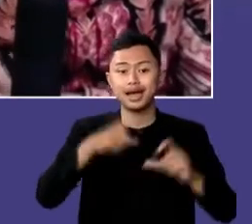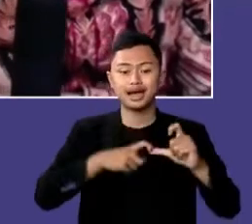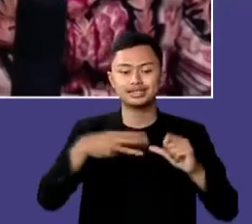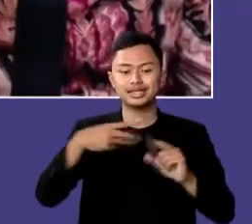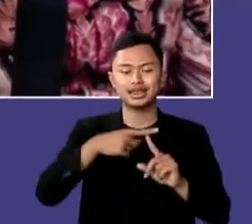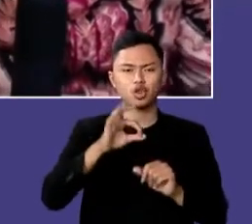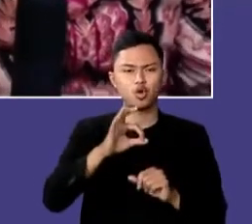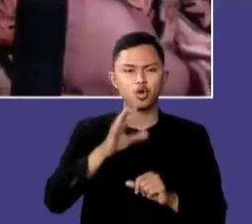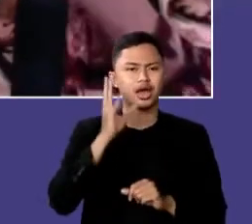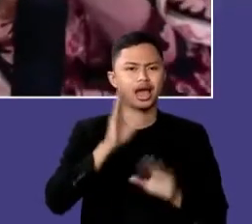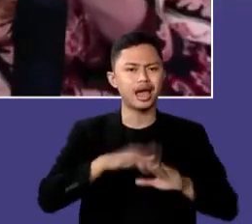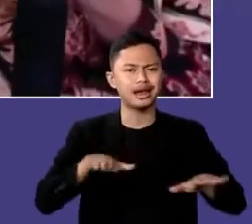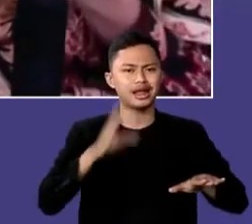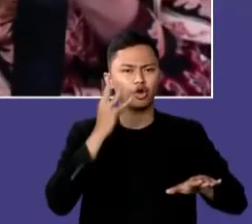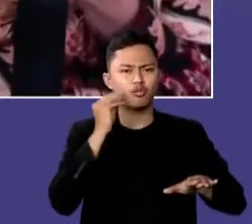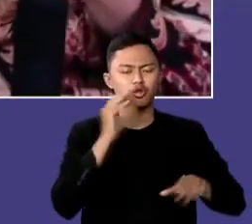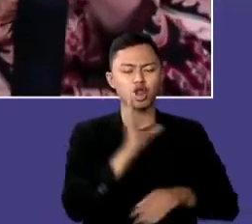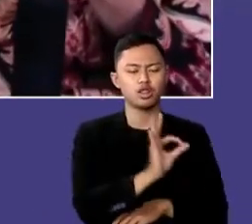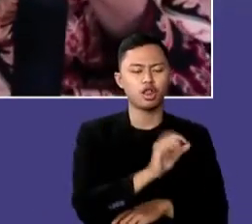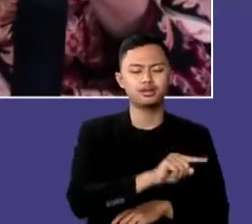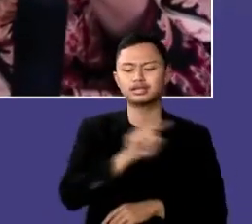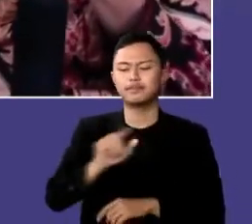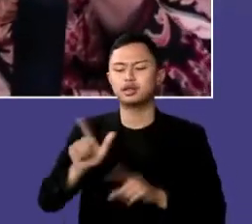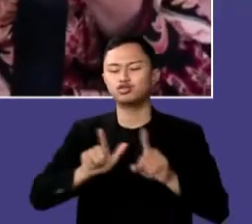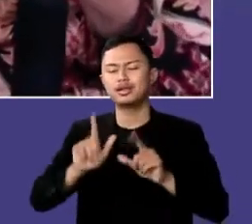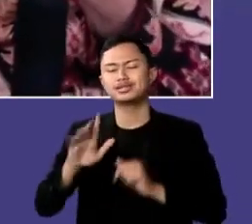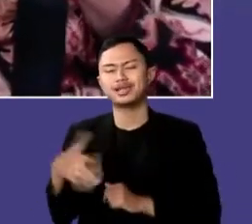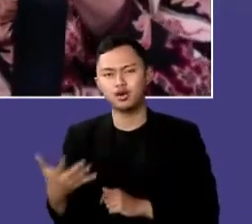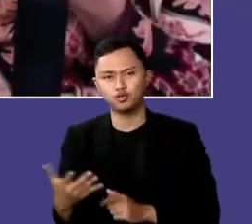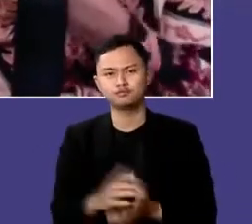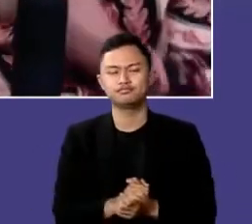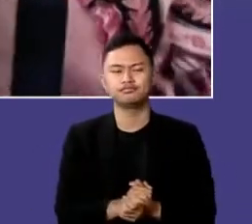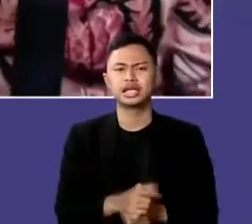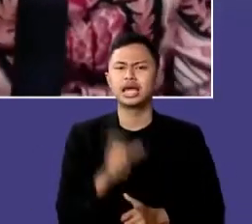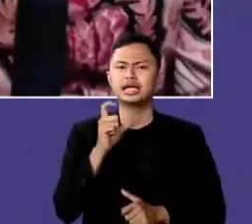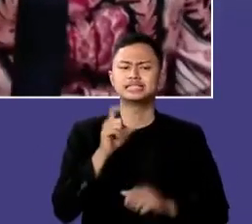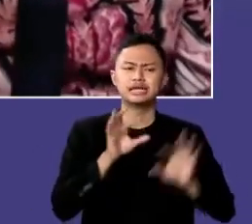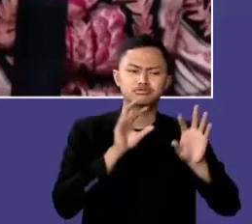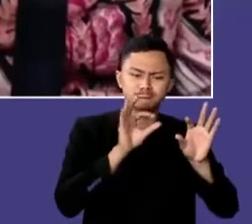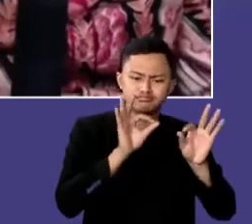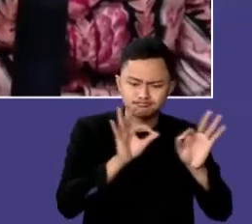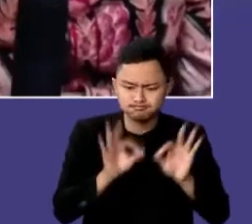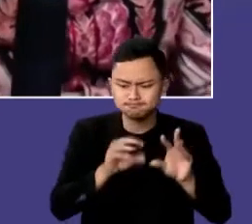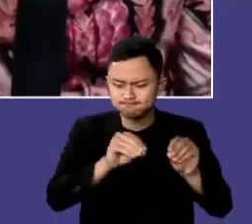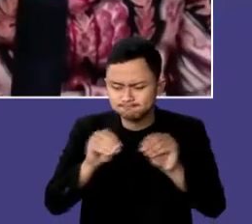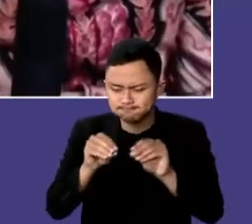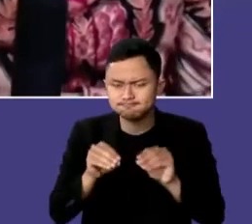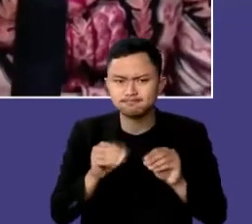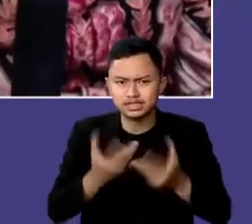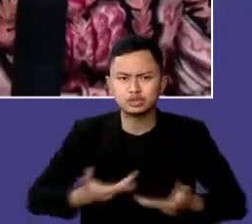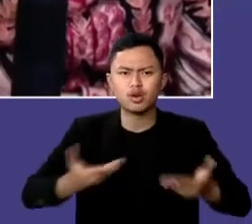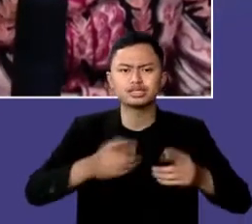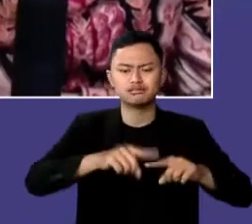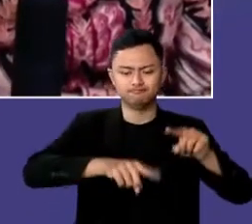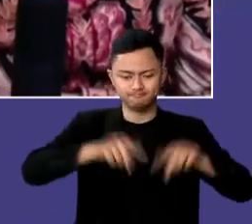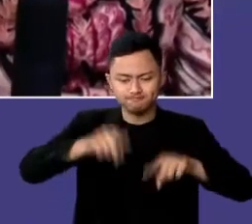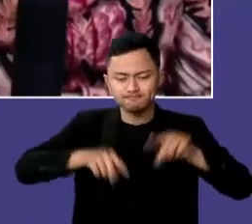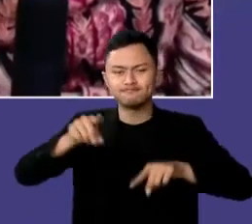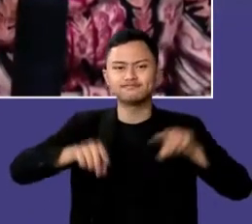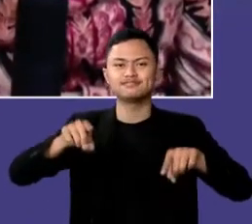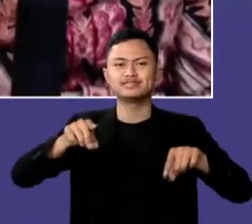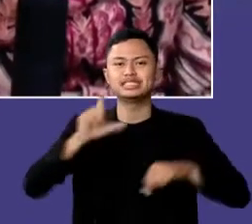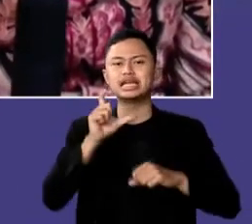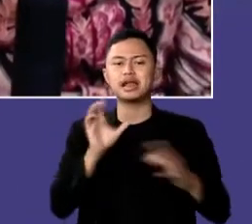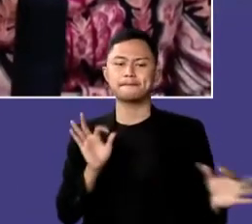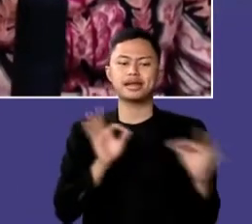juga usianya 0-7 belas tahun Nascar tiga pengertian atau edukasi terkait situasi saat ini juga berbeda-beda lalu pendekatan